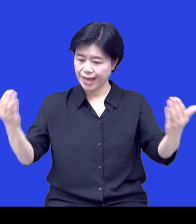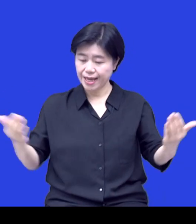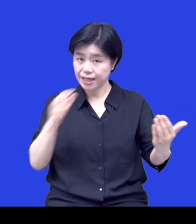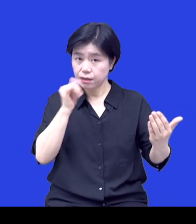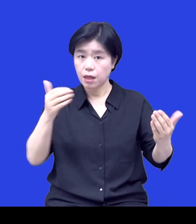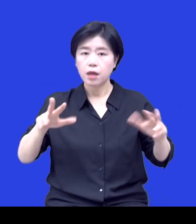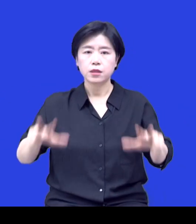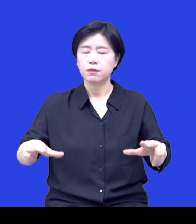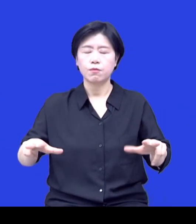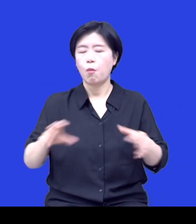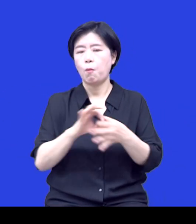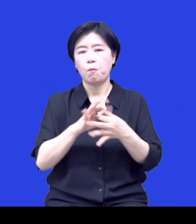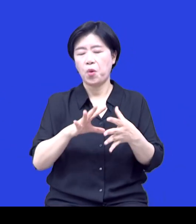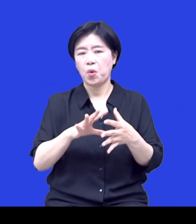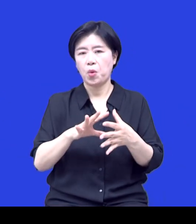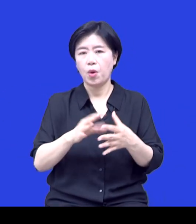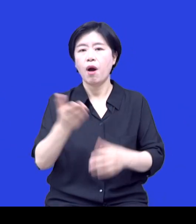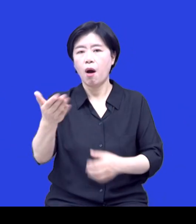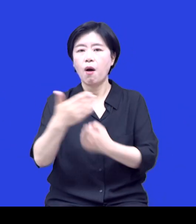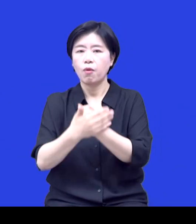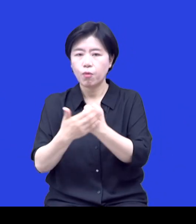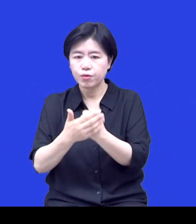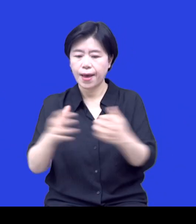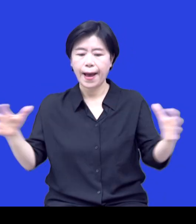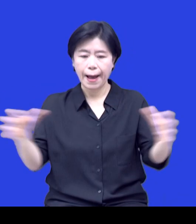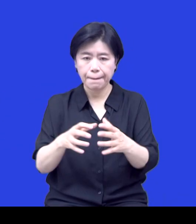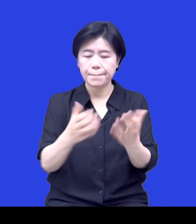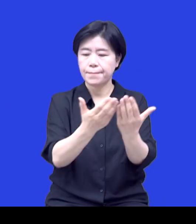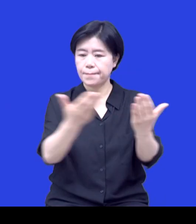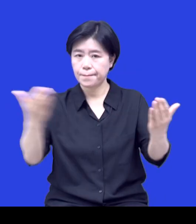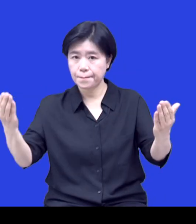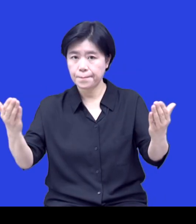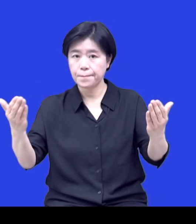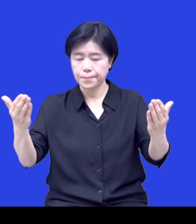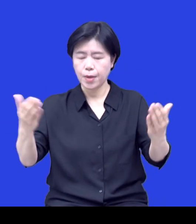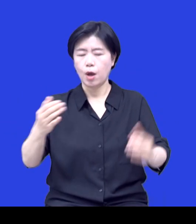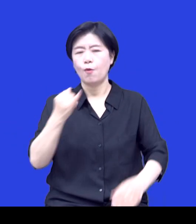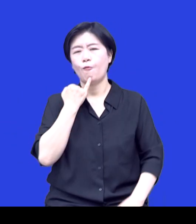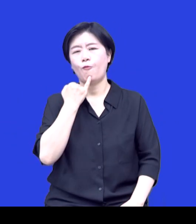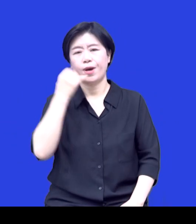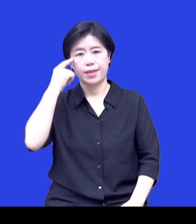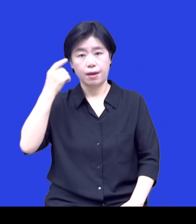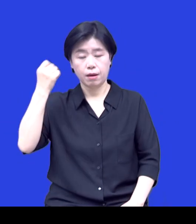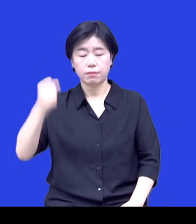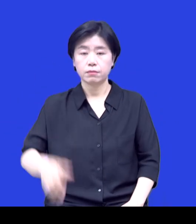우리 아내한테 좀 눈물이 젖어서 그랬어요. 당신이 선포한 그대로 됐다.